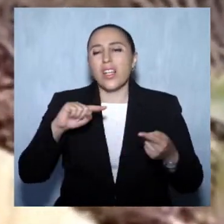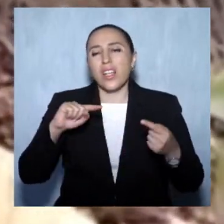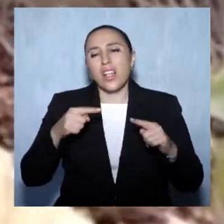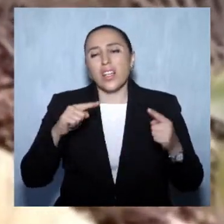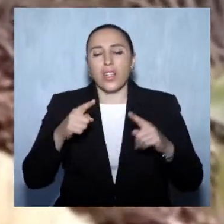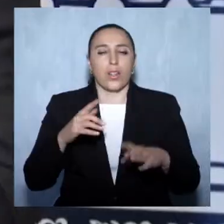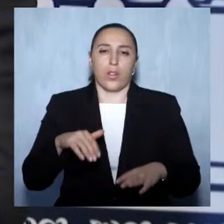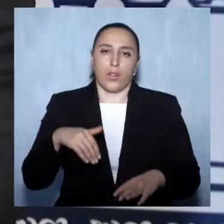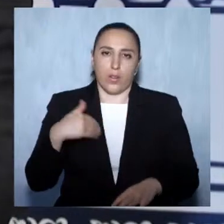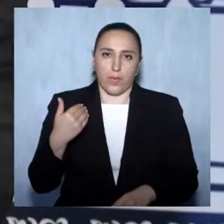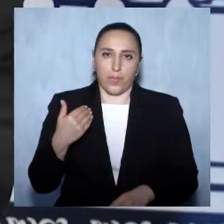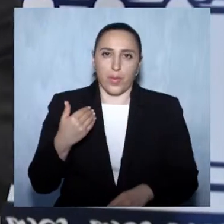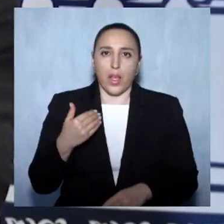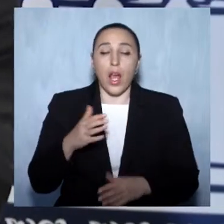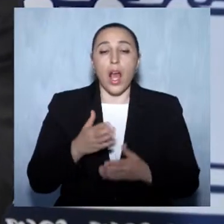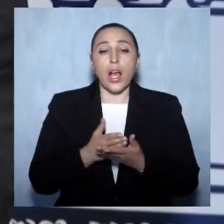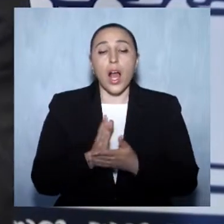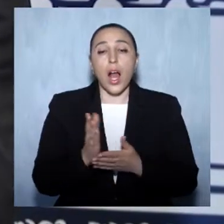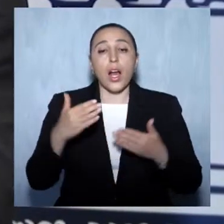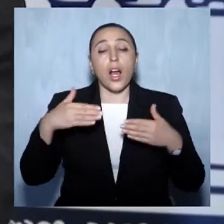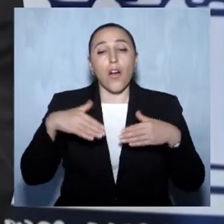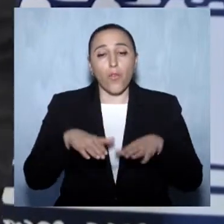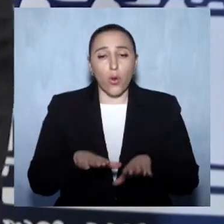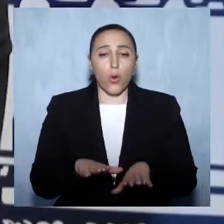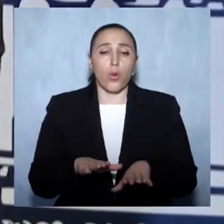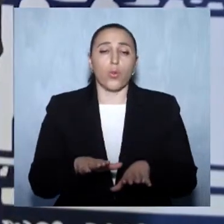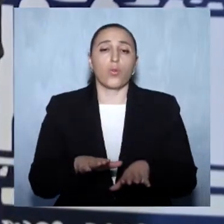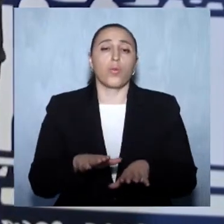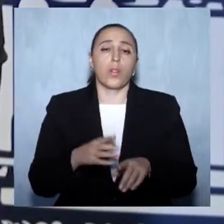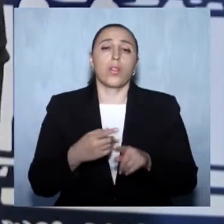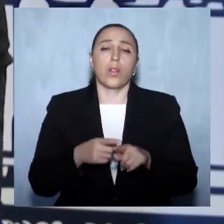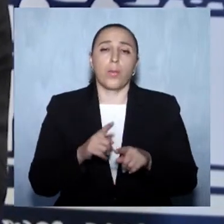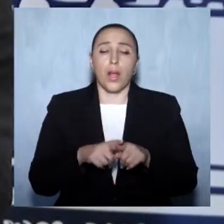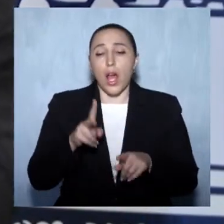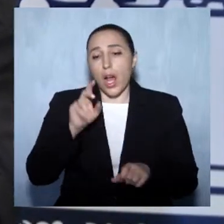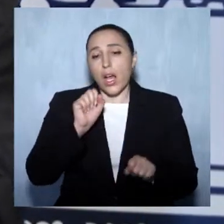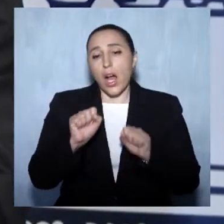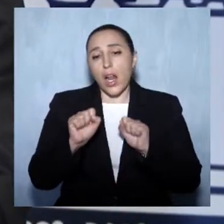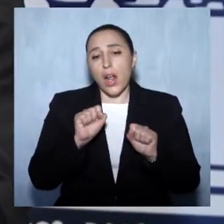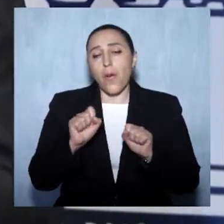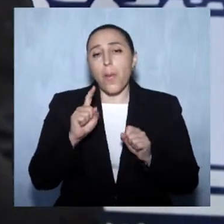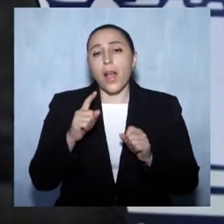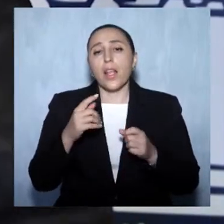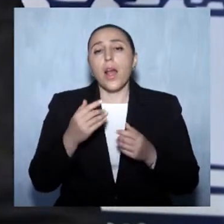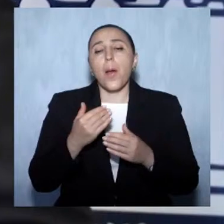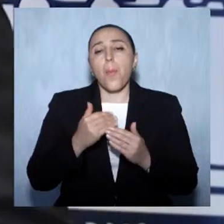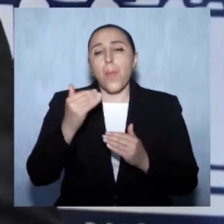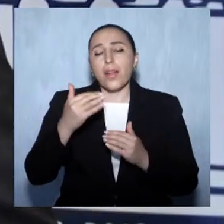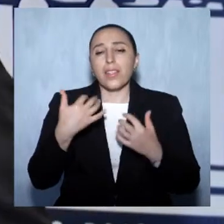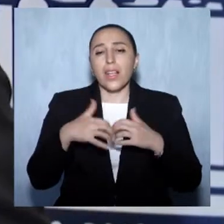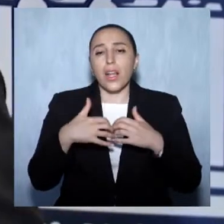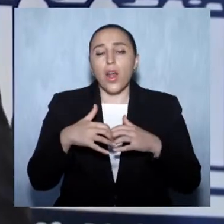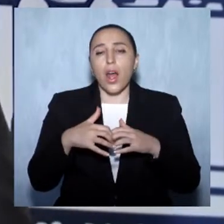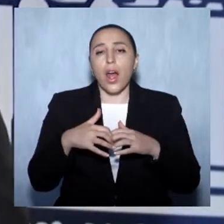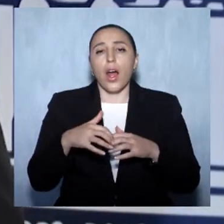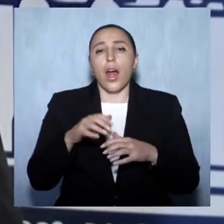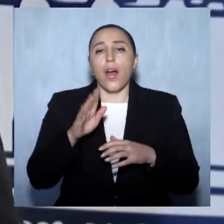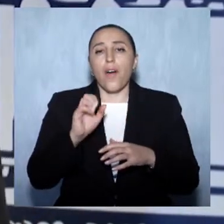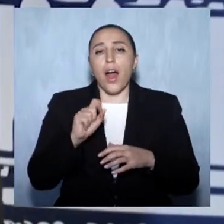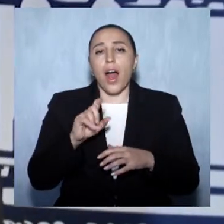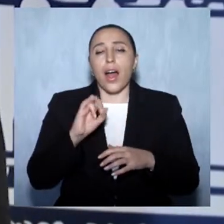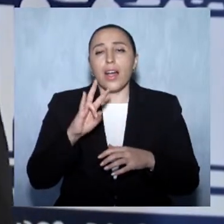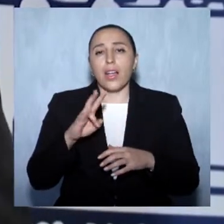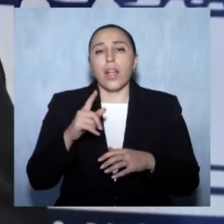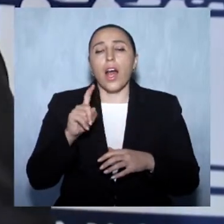շփումներում, հարաբերություններում։ Քաղաքական որոշումը կայացվել է, ձևով անել։ Կառավարությունից միայն բարձր տեխնոլոգիական արդյունաբերության նախարար Վահագն